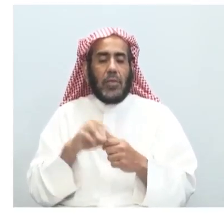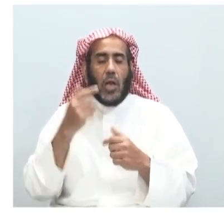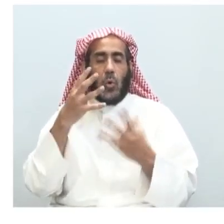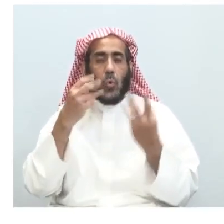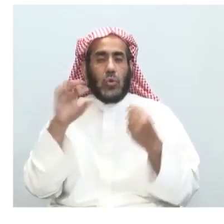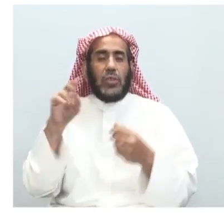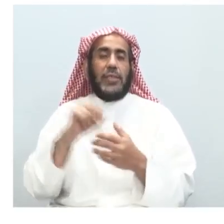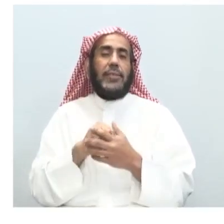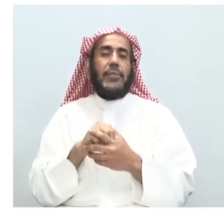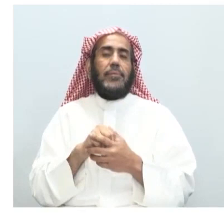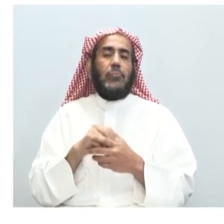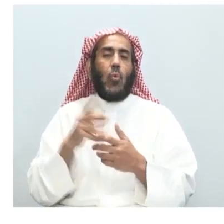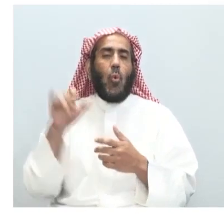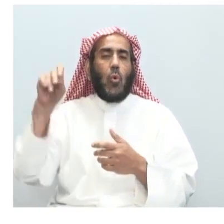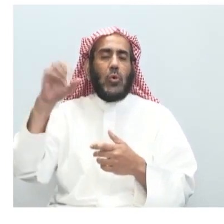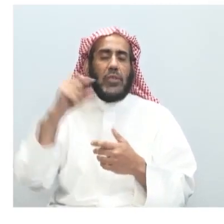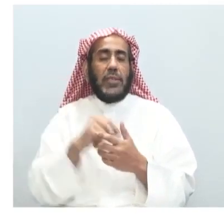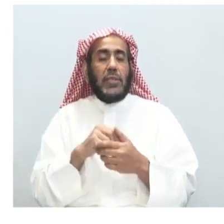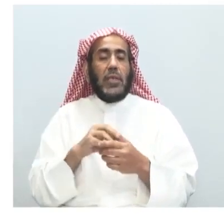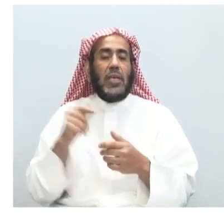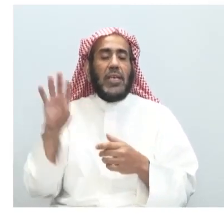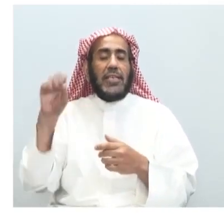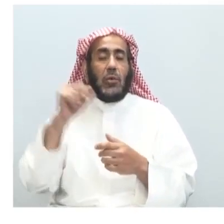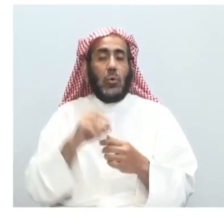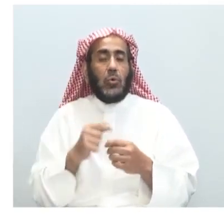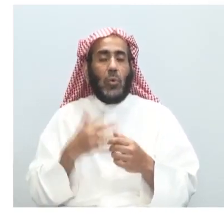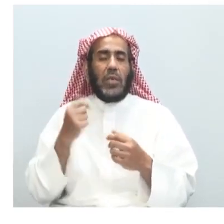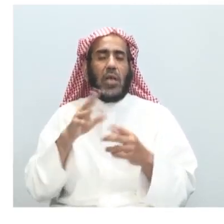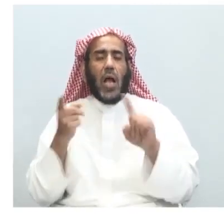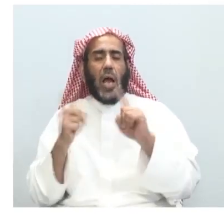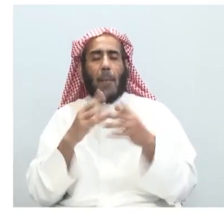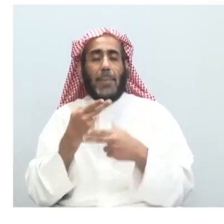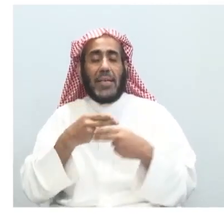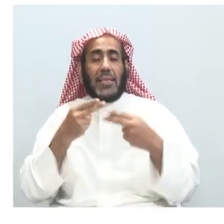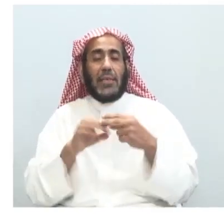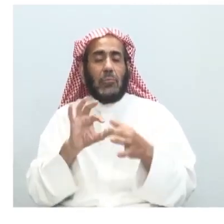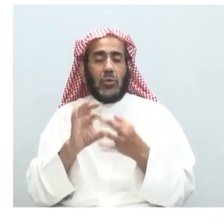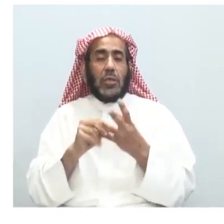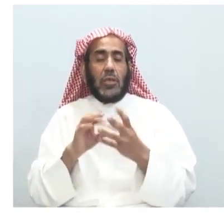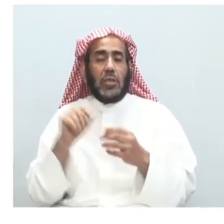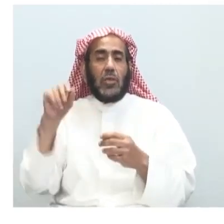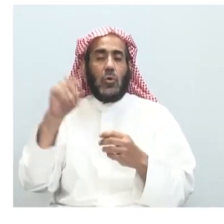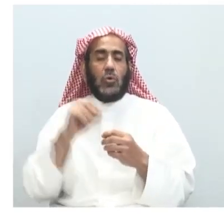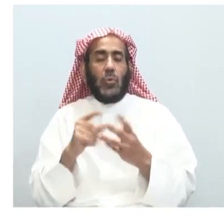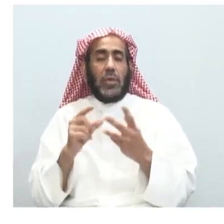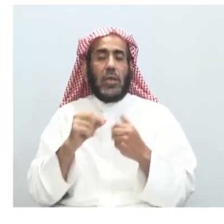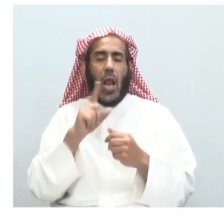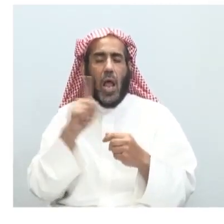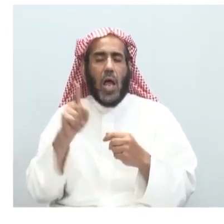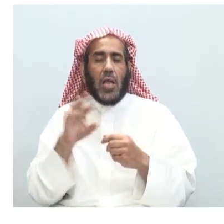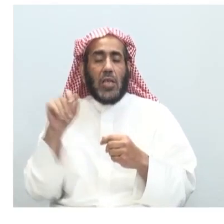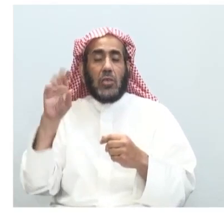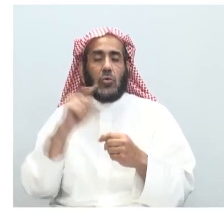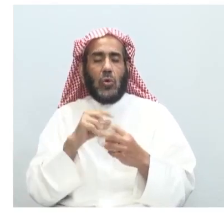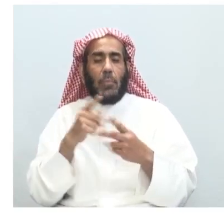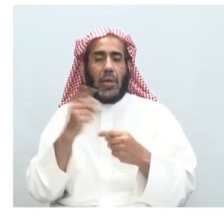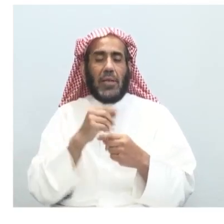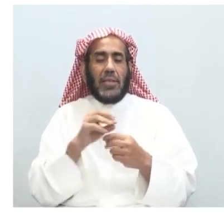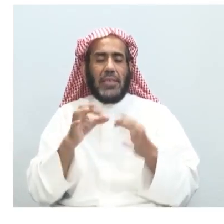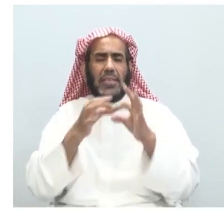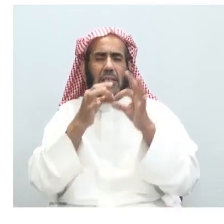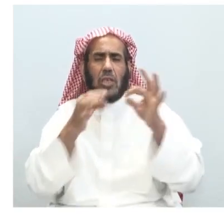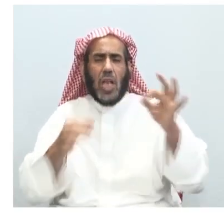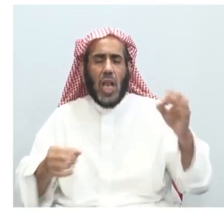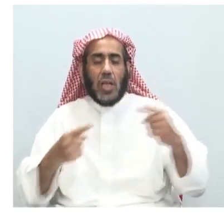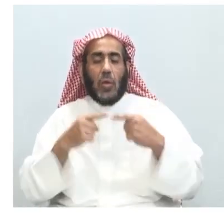الاكسجين السولوز والنشاق قارن بين التراكيب الجزيئيه للسيليوز والنشاء لاحظ عباره عن سلسله